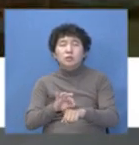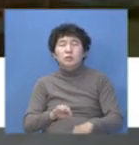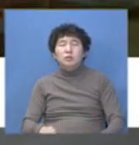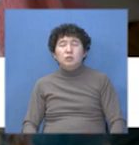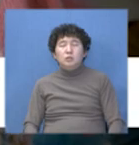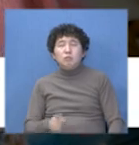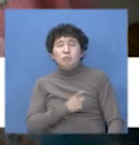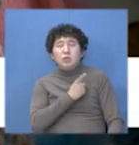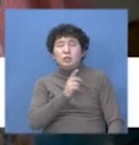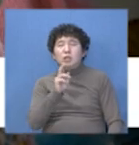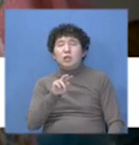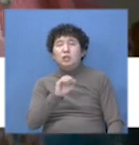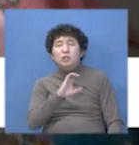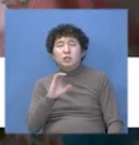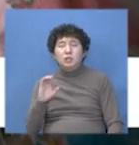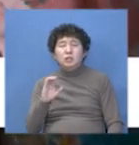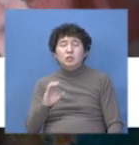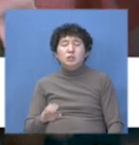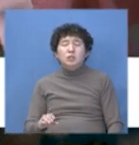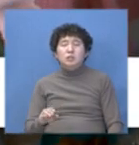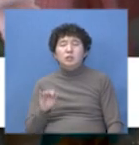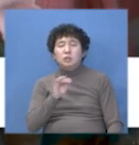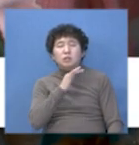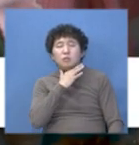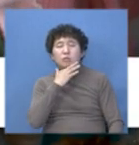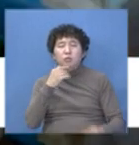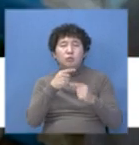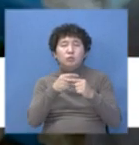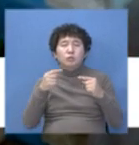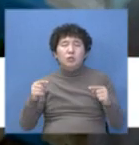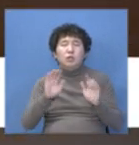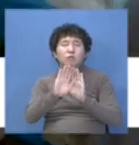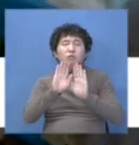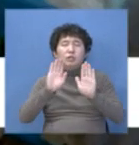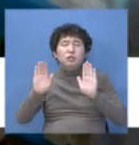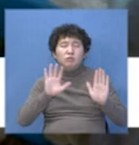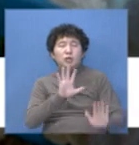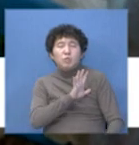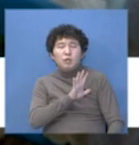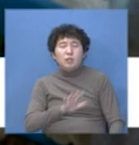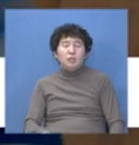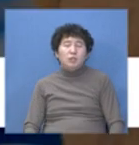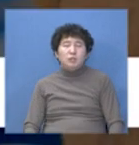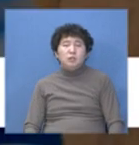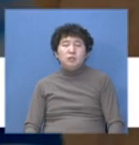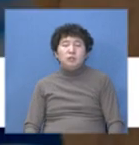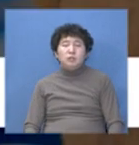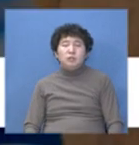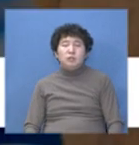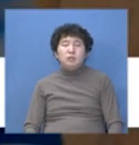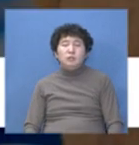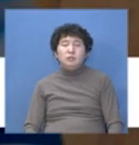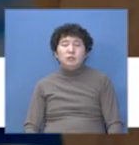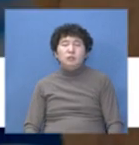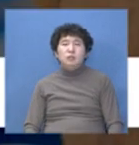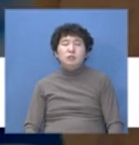сыныптары, шығармашылық зертханалар, қолөнер көрмесі мен жәрмеңкесі және Асениннің халықтық мерекесі өтті. Осындай үлкен